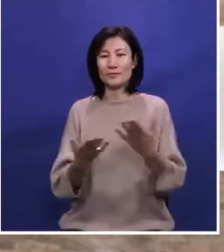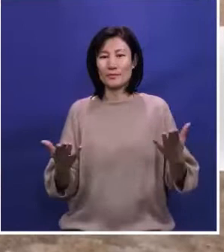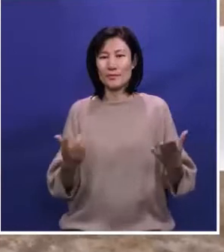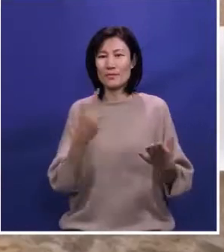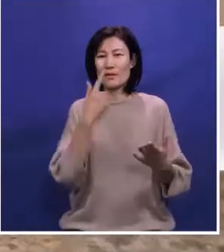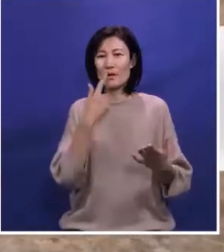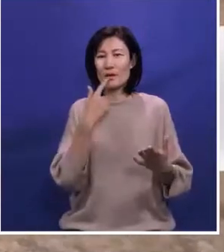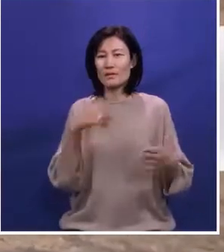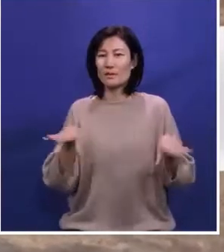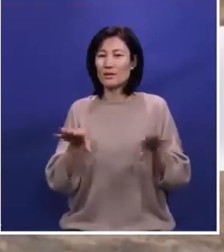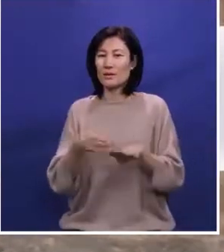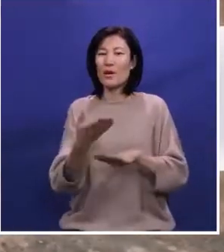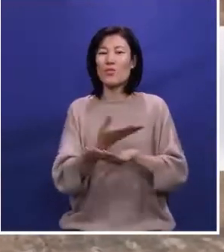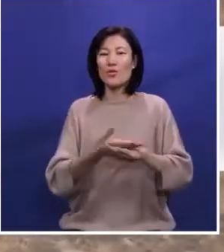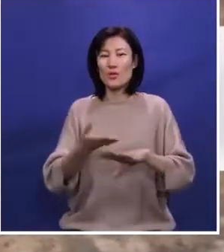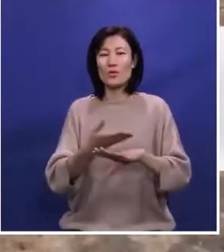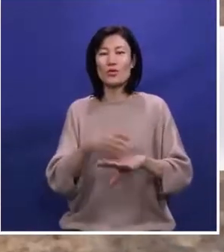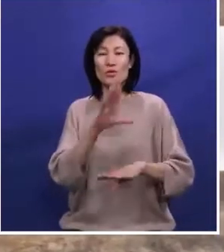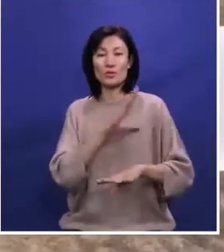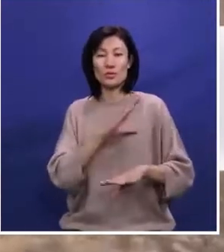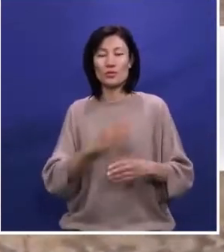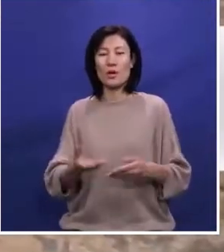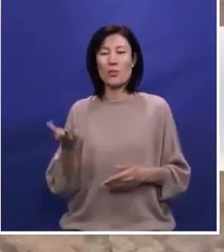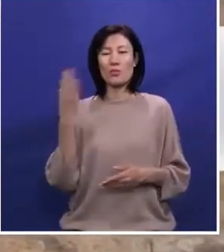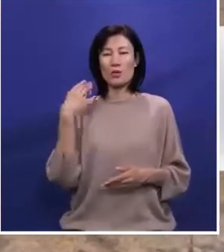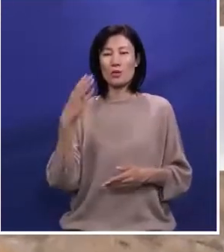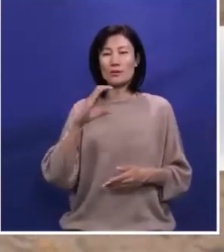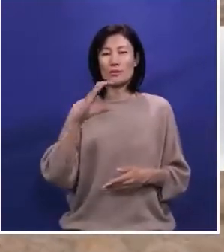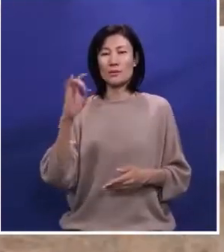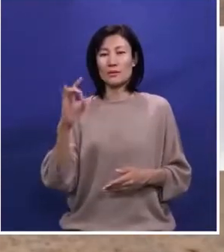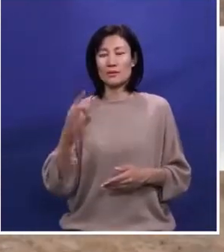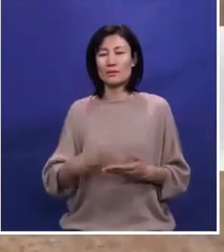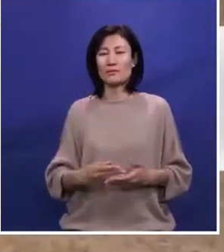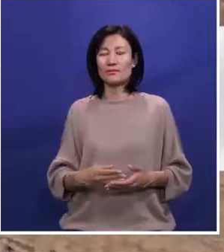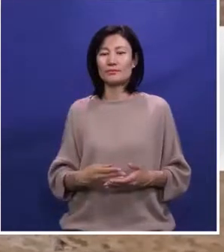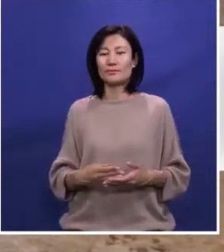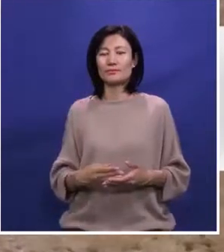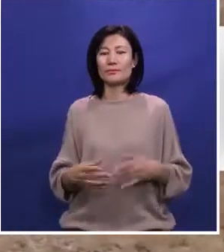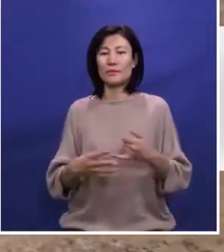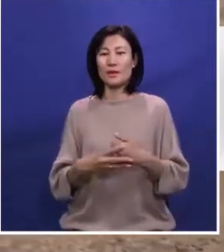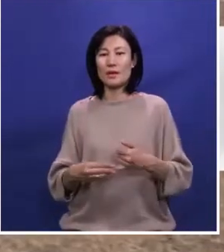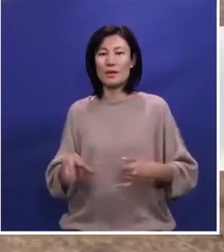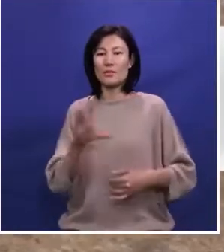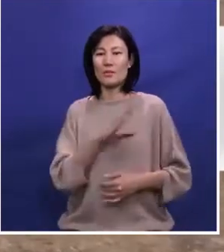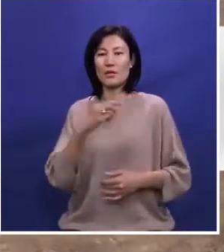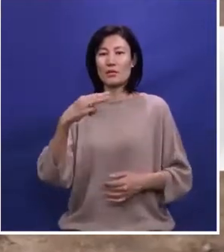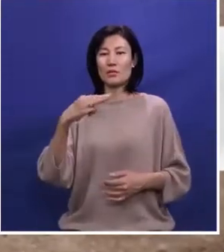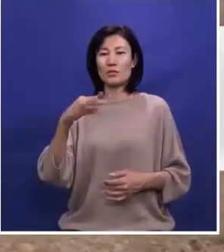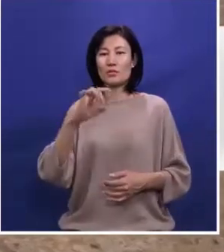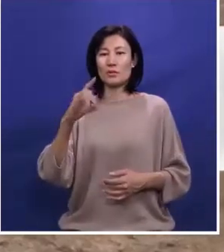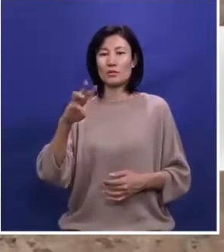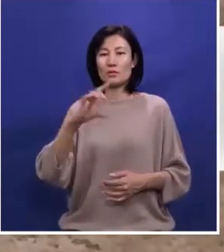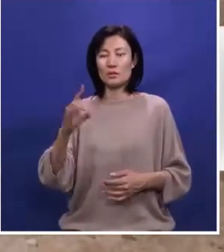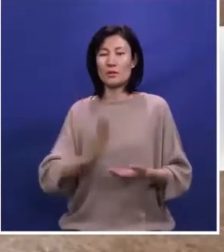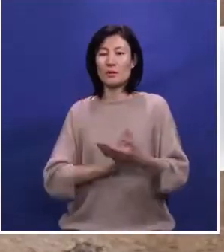қызыл ренге боялады екен. Бұл кеңес одағының кезінде дүркіреп тұрған жер болатын, яғни туристердің барлығы